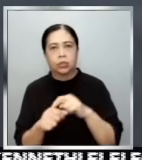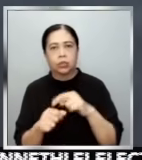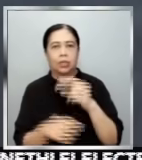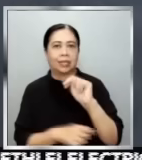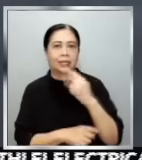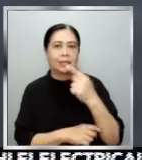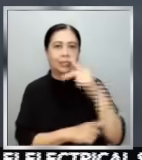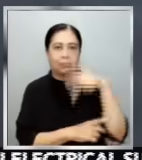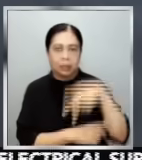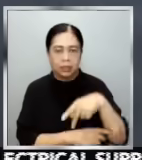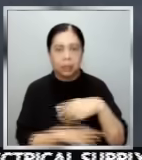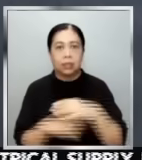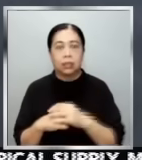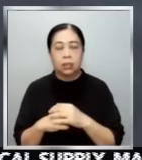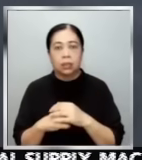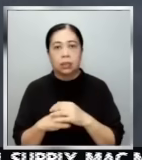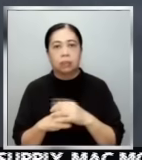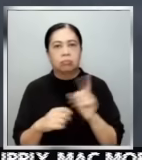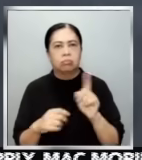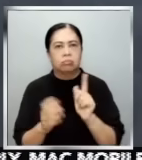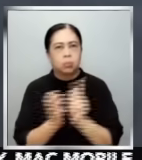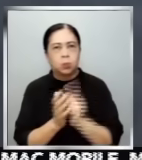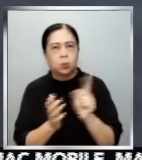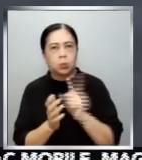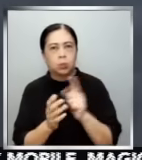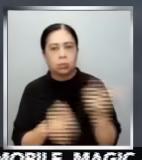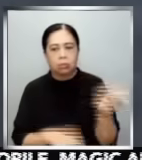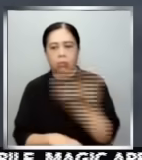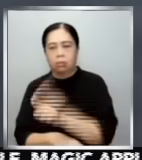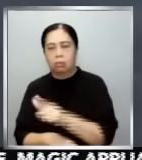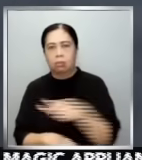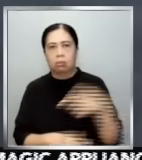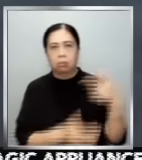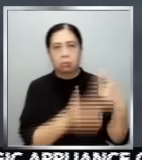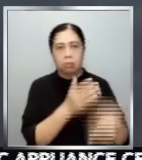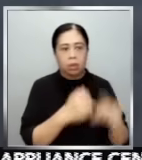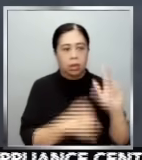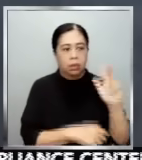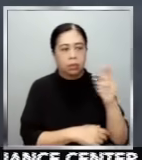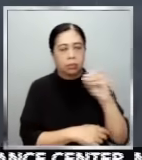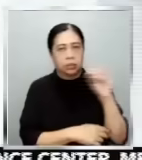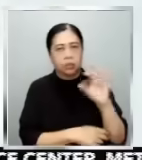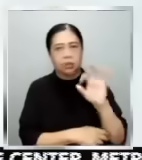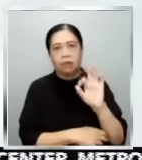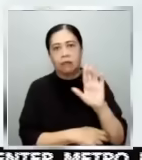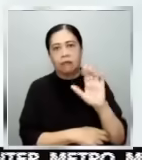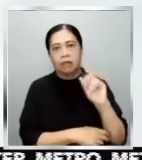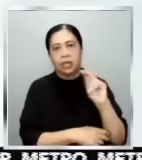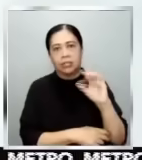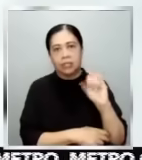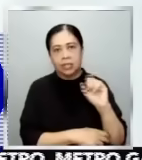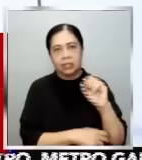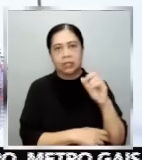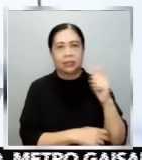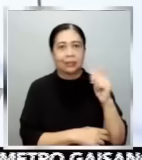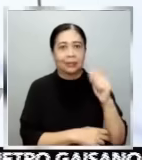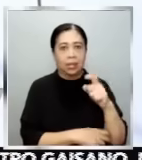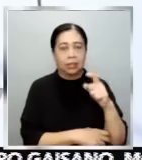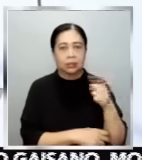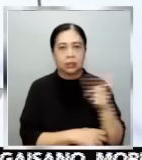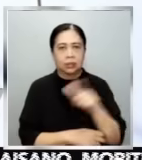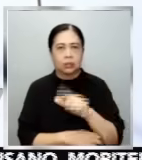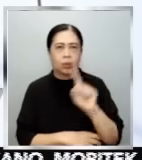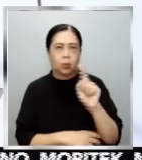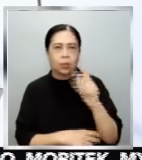Philippines o ngcp na ipasa sa mga Consumer ang 3% franchise tax nito katumbas ito ng nasa isang sentimo kada